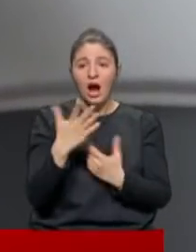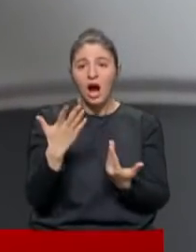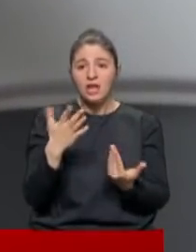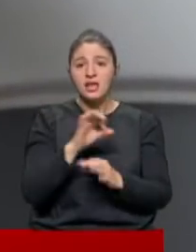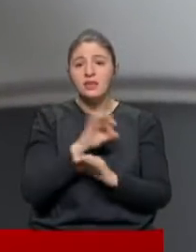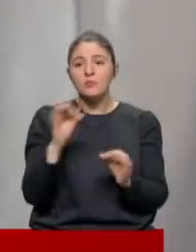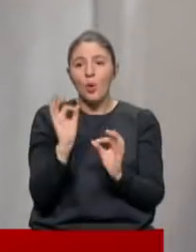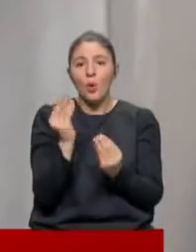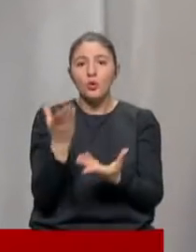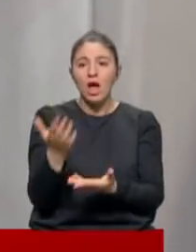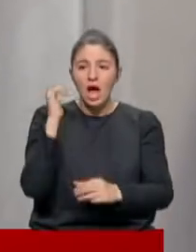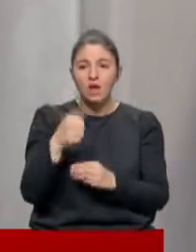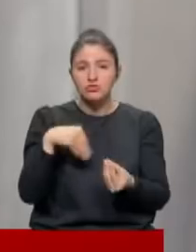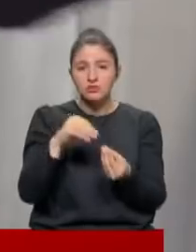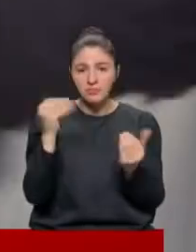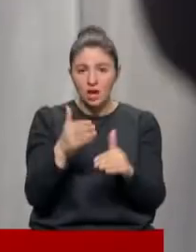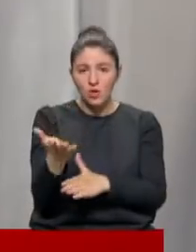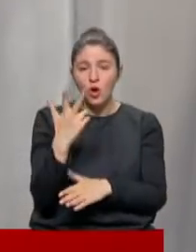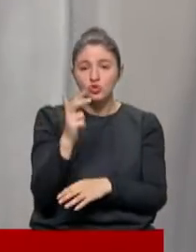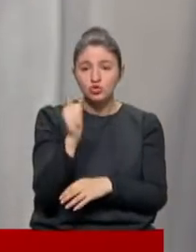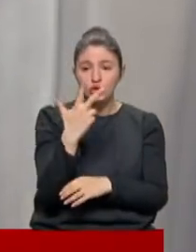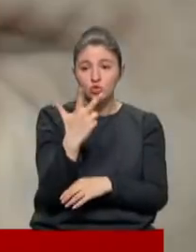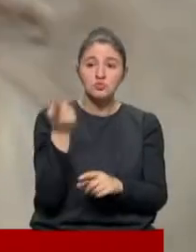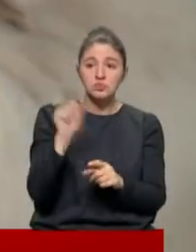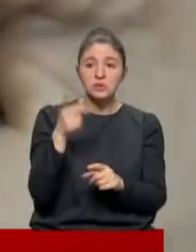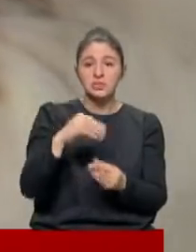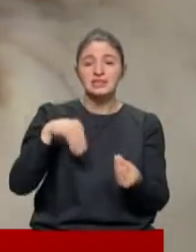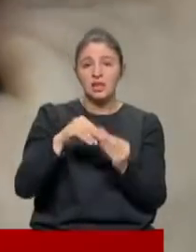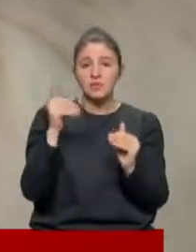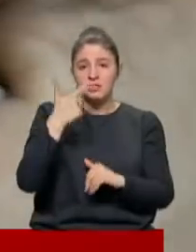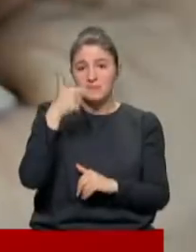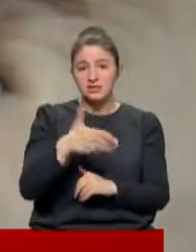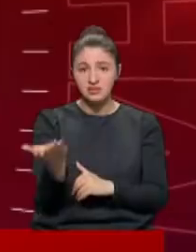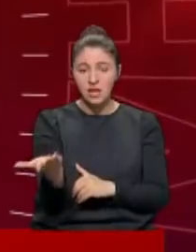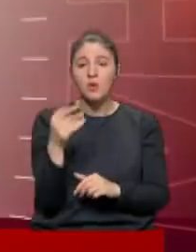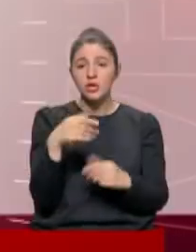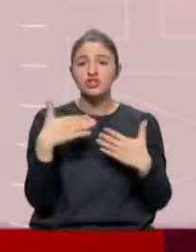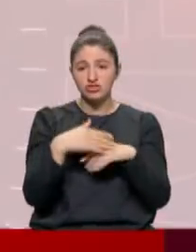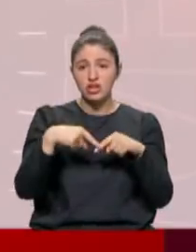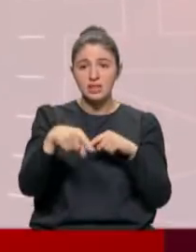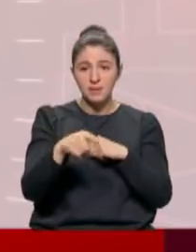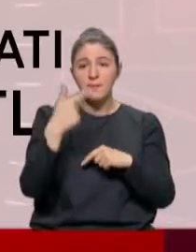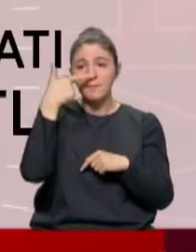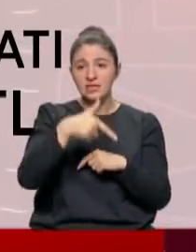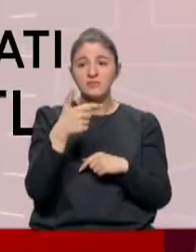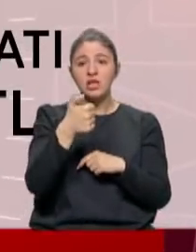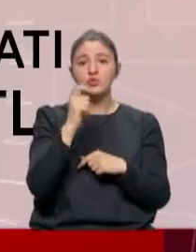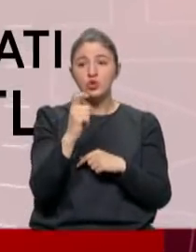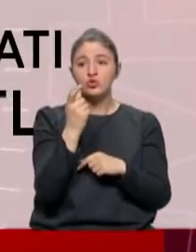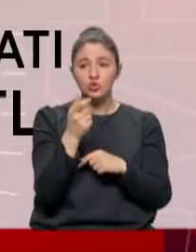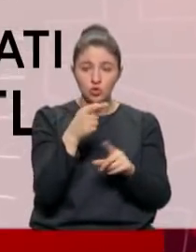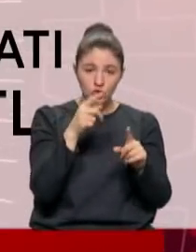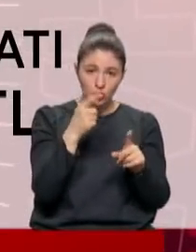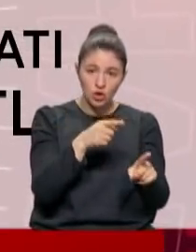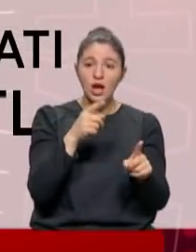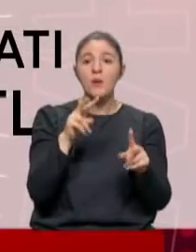Artık tam da öyle oluyor. Her gün zam geliyor. 3 günde 3. kez zam geldi akaryakıta. Bu geceden itibaren benzine 69,